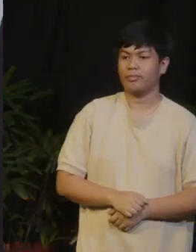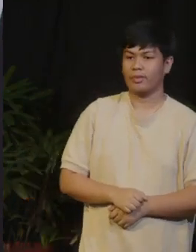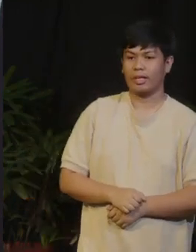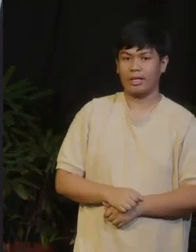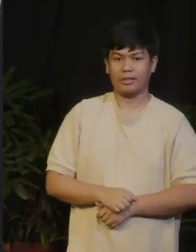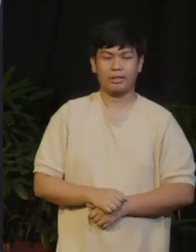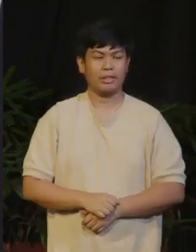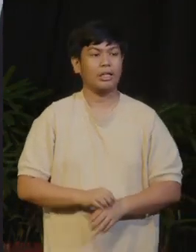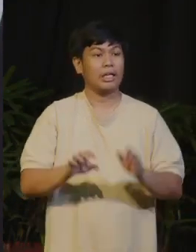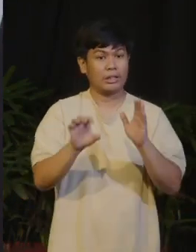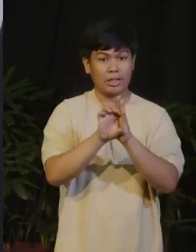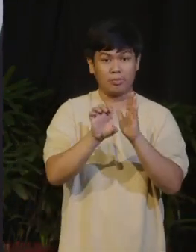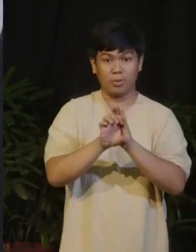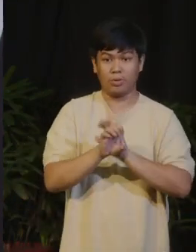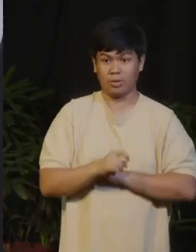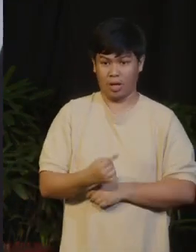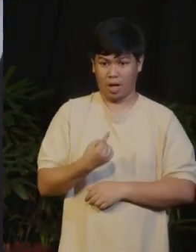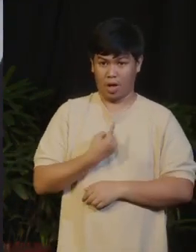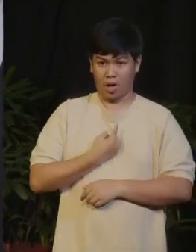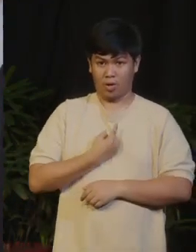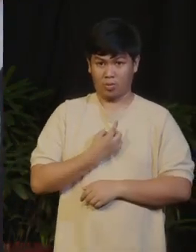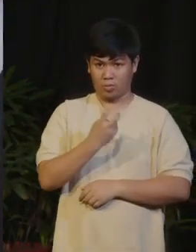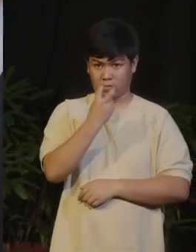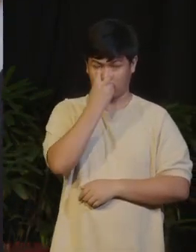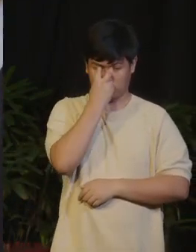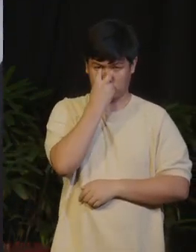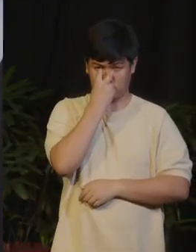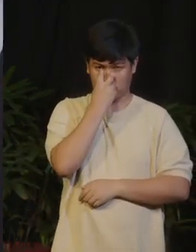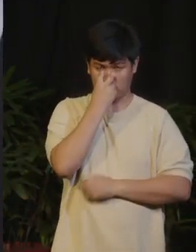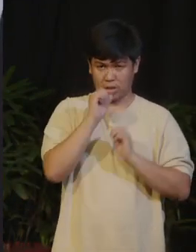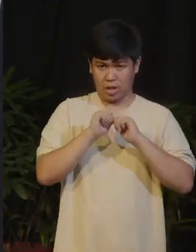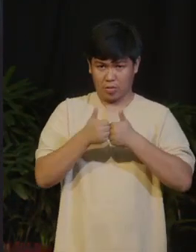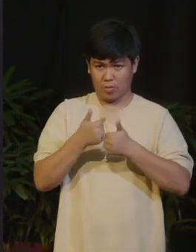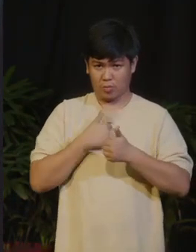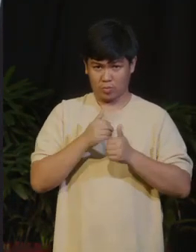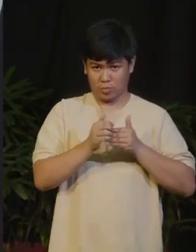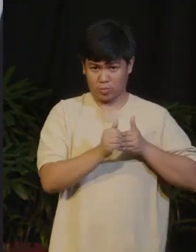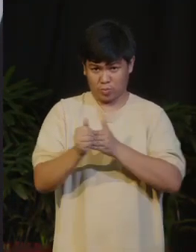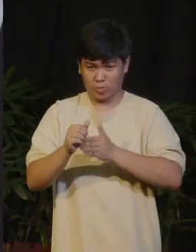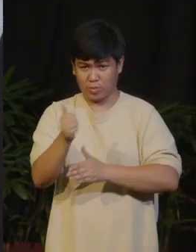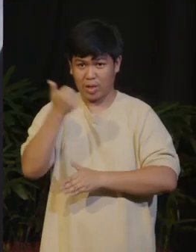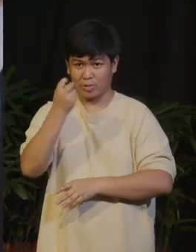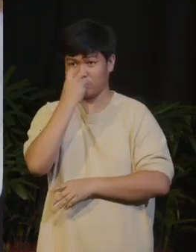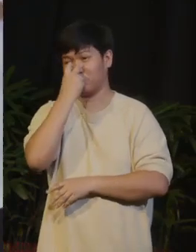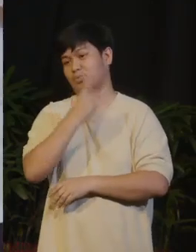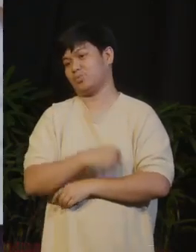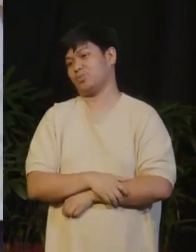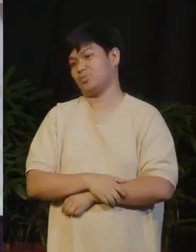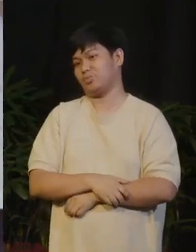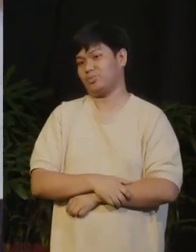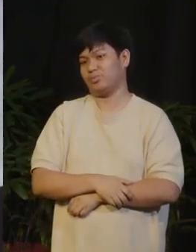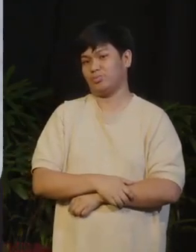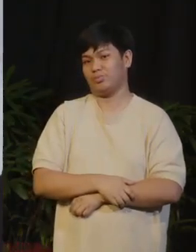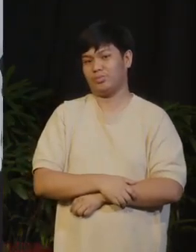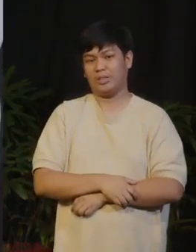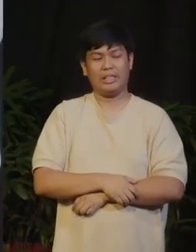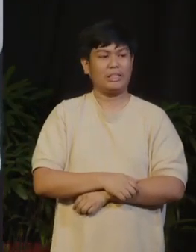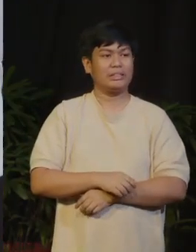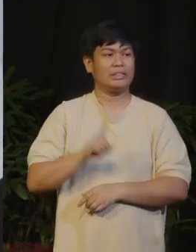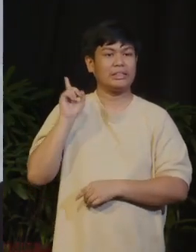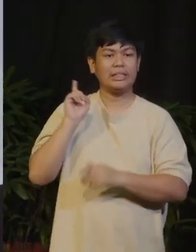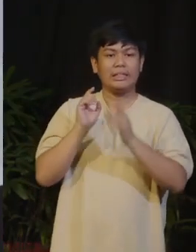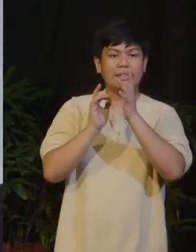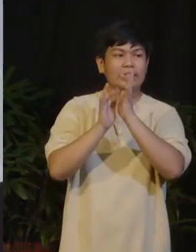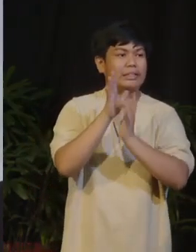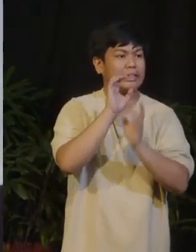Una, ang bulag sa sariling kasalanan hindi makakagabay sa kapwa makasalanan. Tandaan niyo, tinuturuan niya dito ang mga